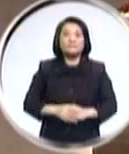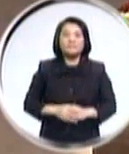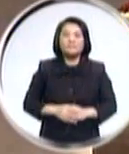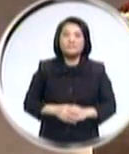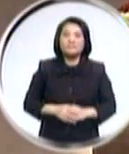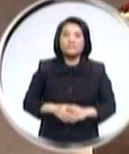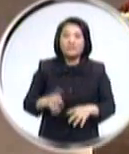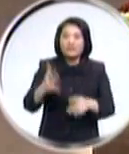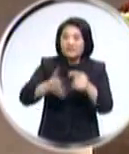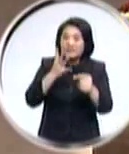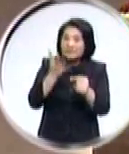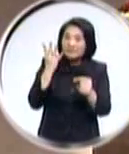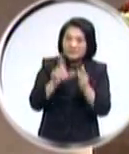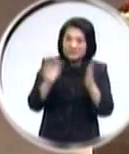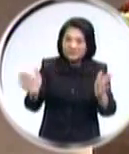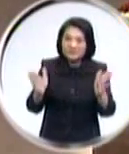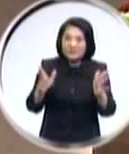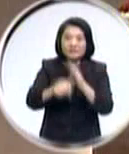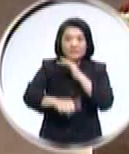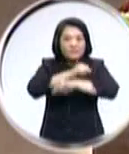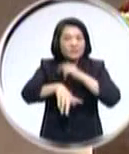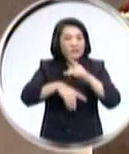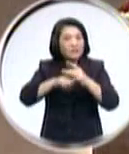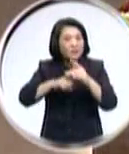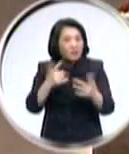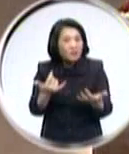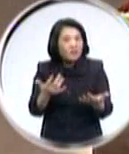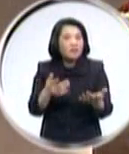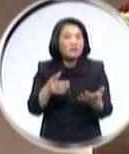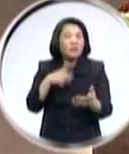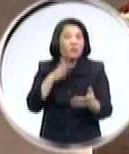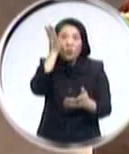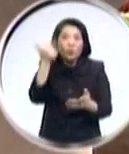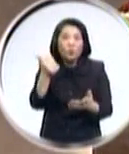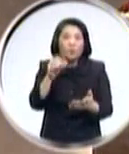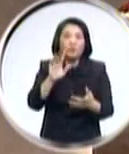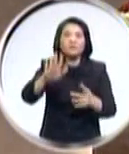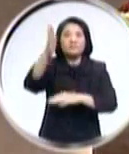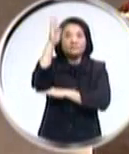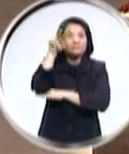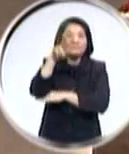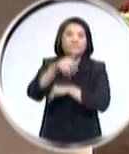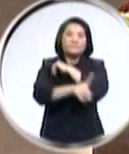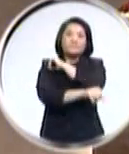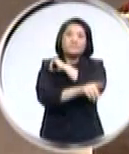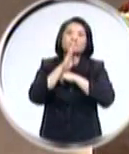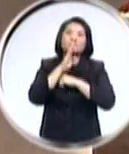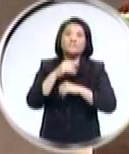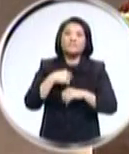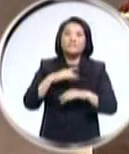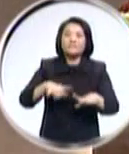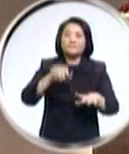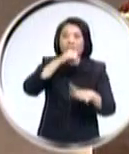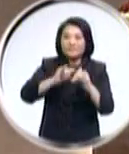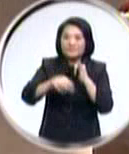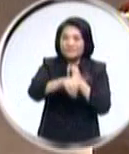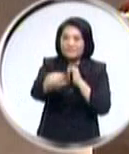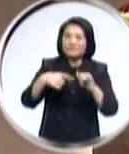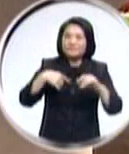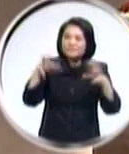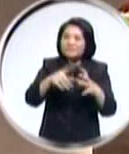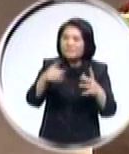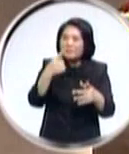年人民究竟过得好不好？最后一次的政见会，我希望跟国人同胞一起来